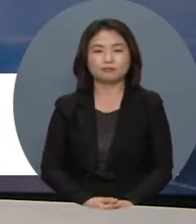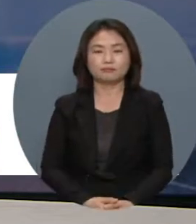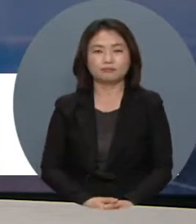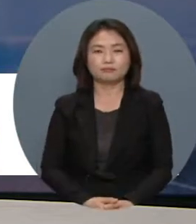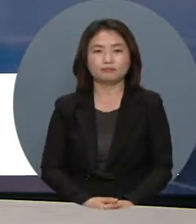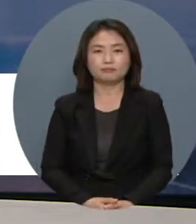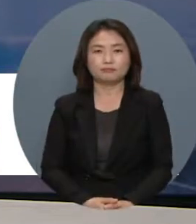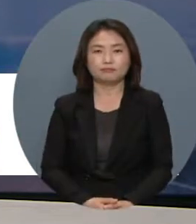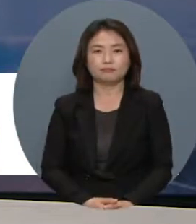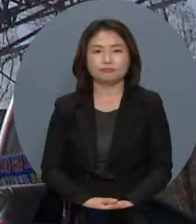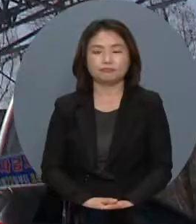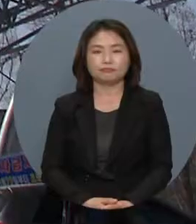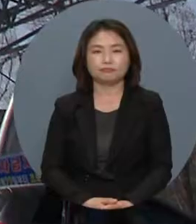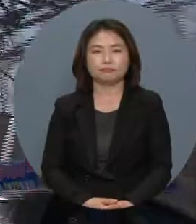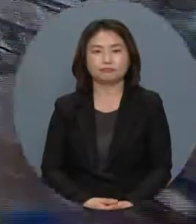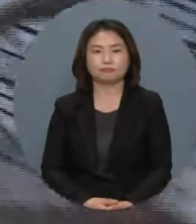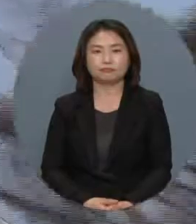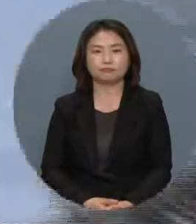기자입니다.